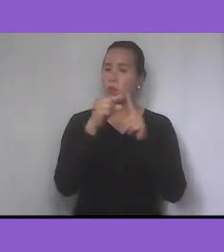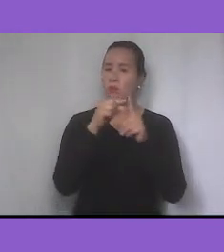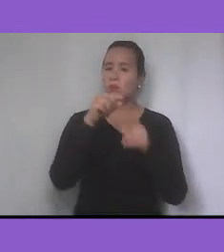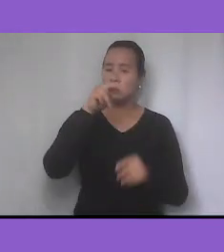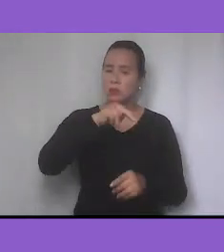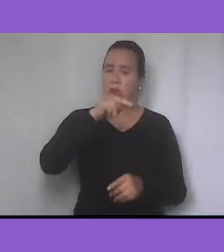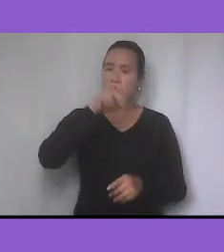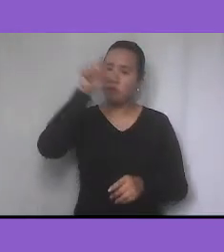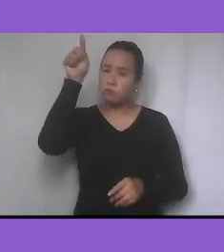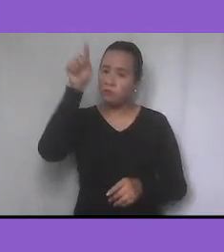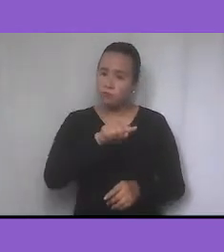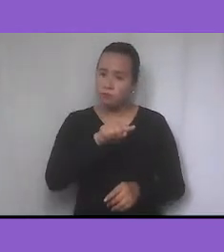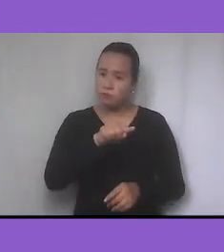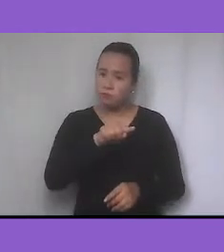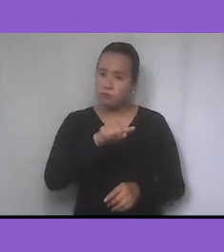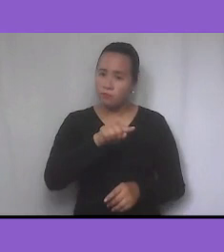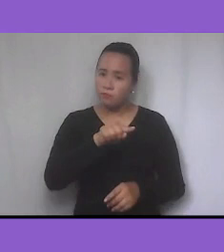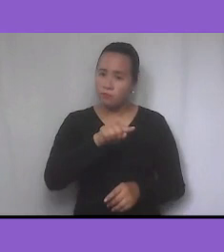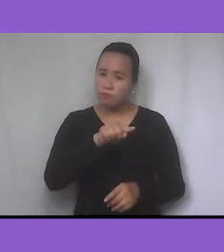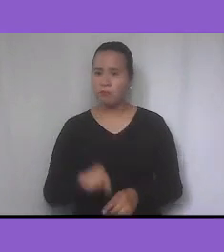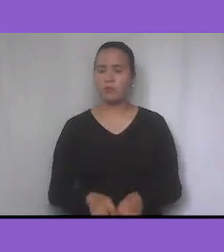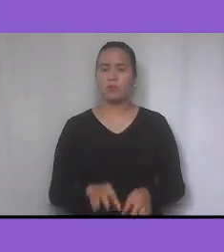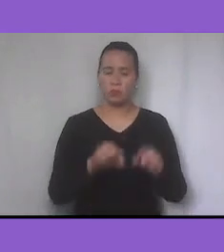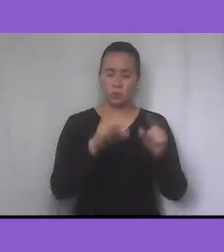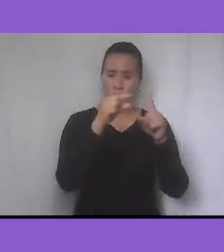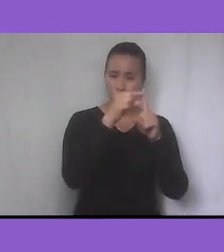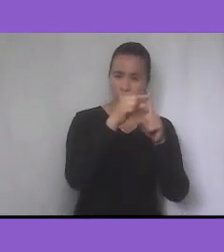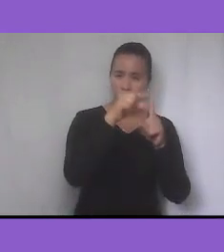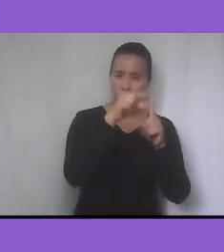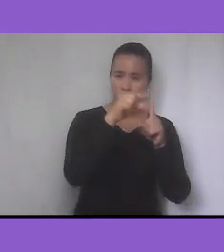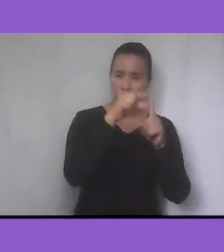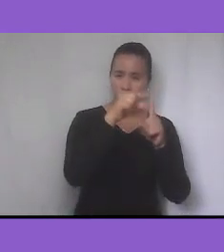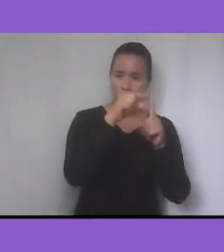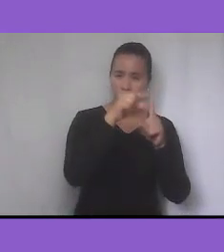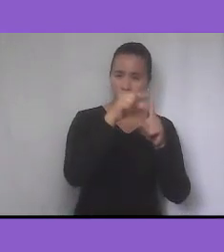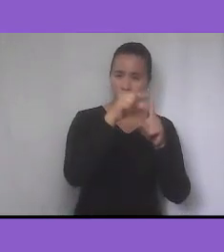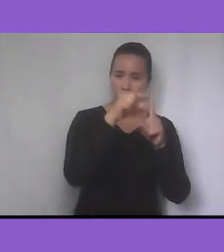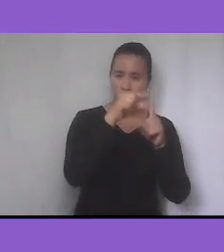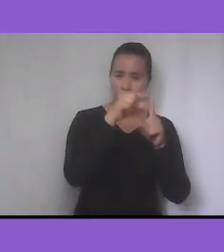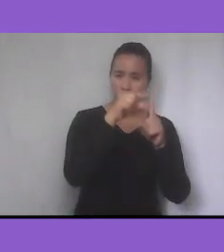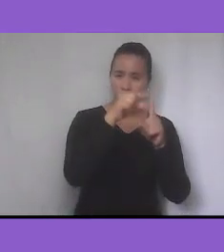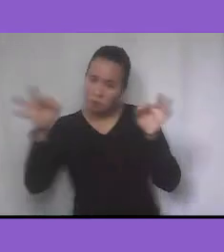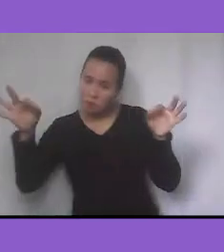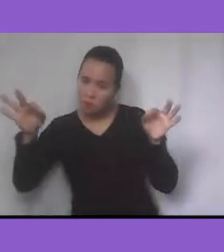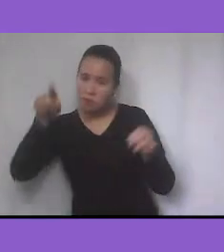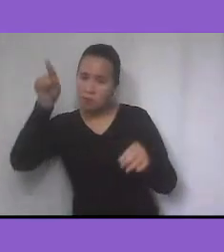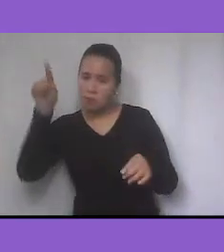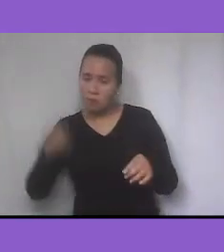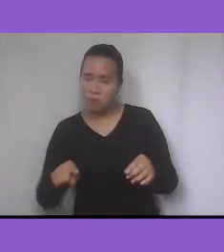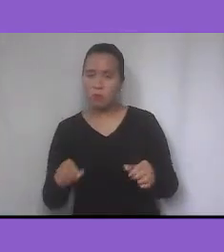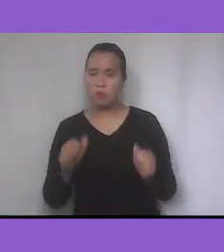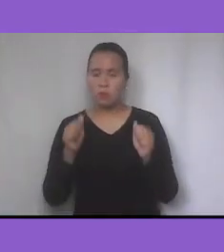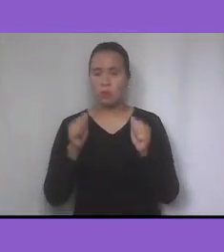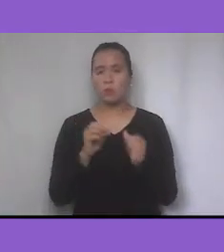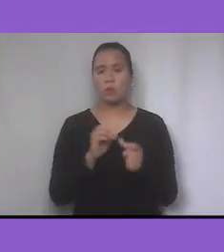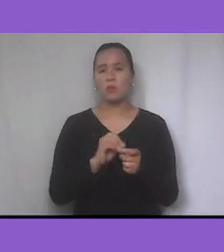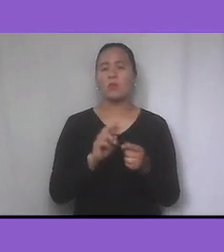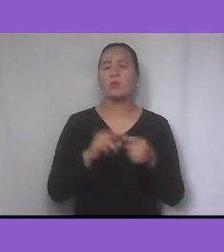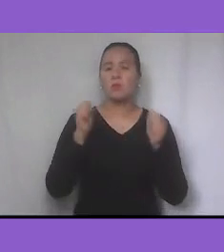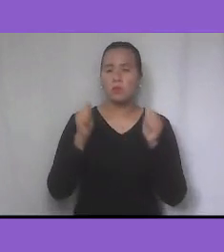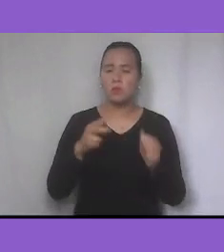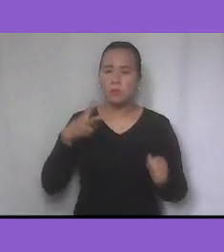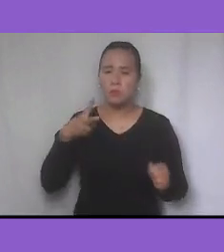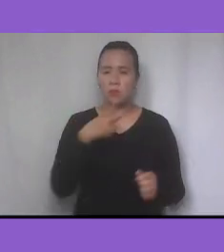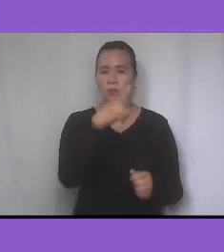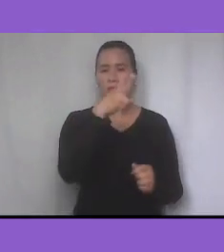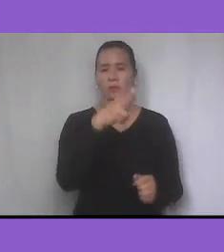sila mahirapang magbasa. Pwedeng i-cut up yung teksto o hatiin ang teksto ng may slash para alam